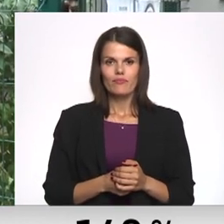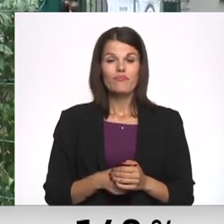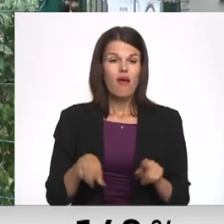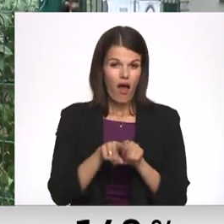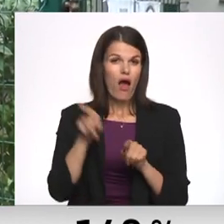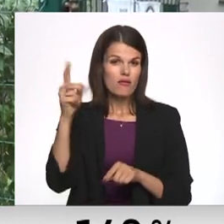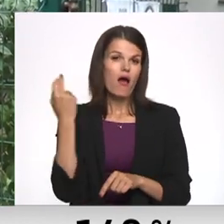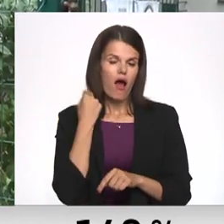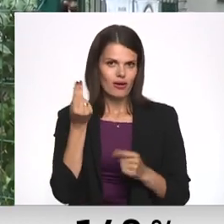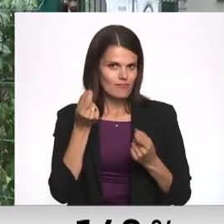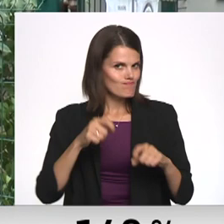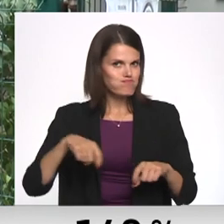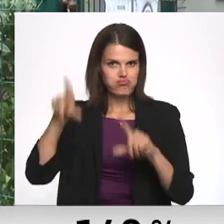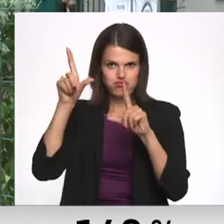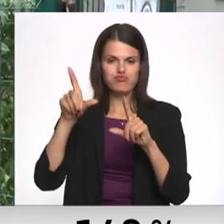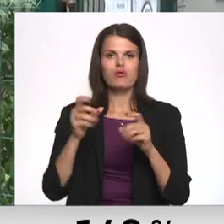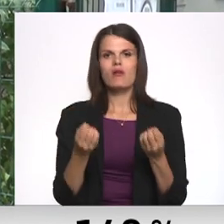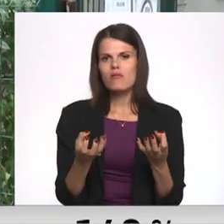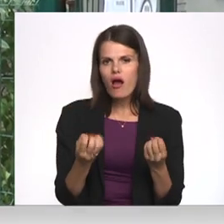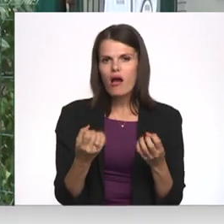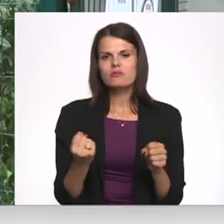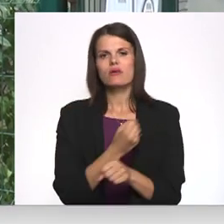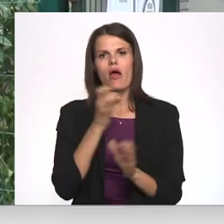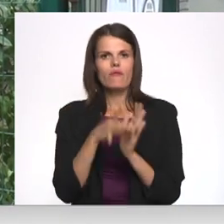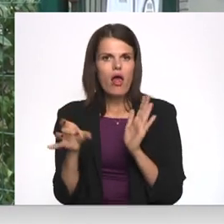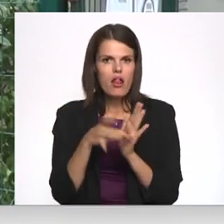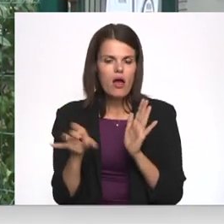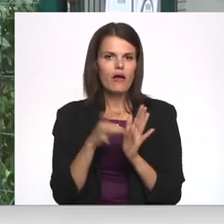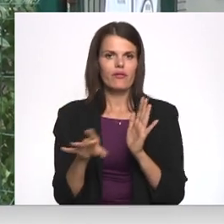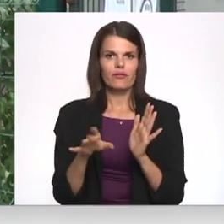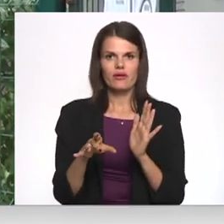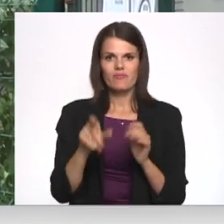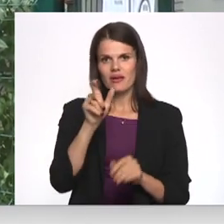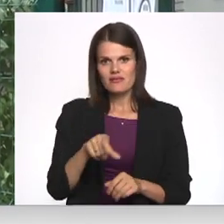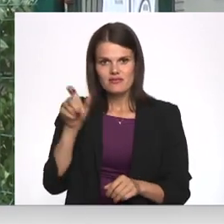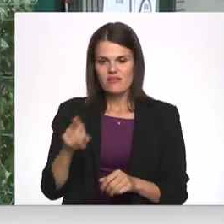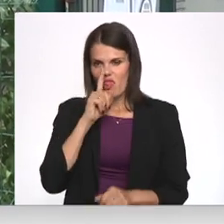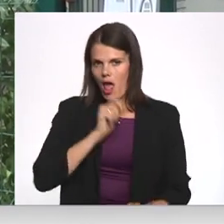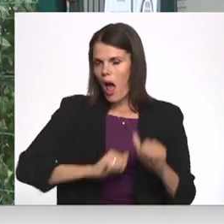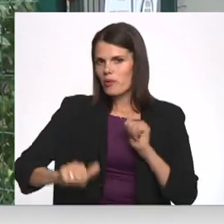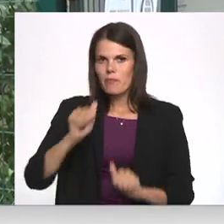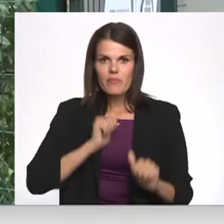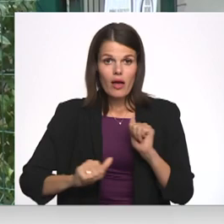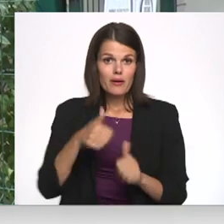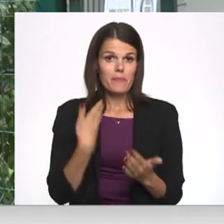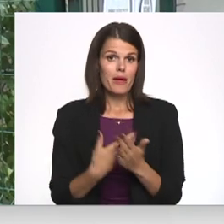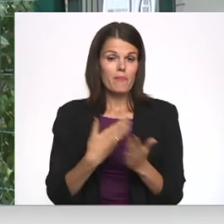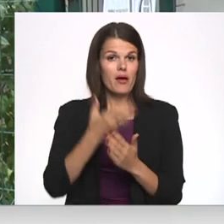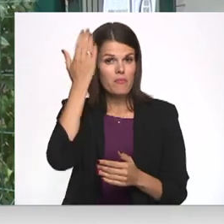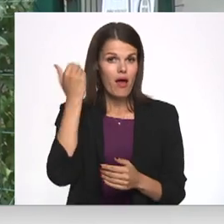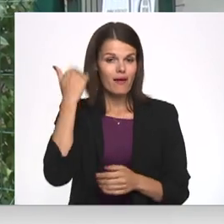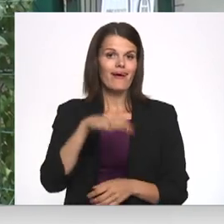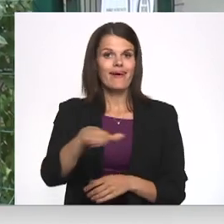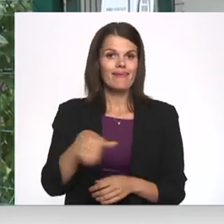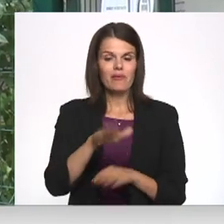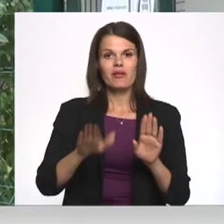Tur arī tarifi ir ievērojami cēlušies, gan gāzes, gan elektroenerģijas. Cilvēki ir neapmierināti, jo, ja, piemēram, agrāk ģimene